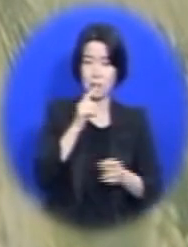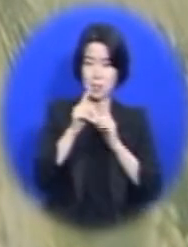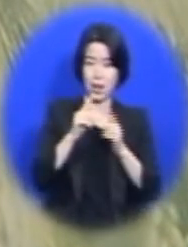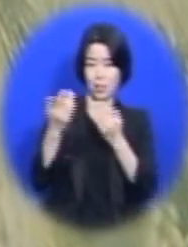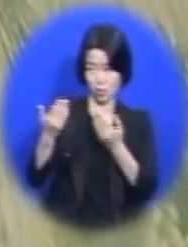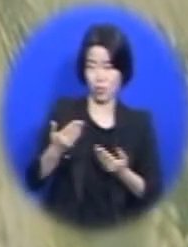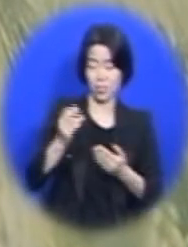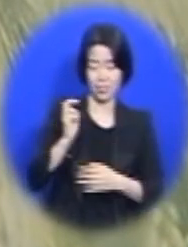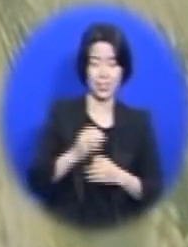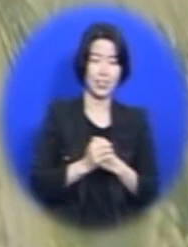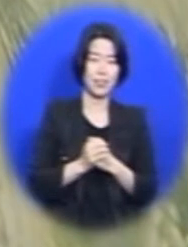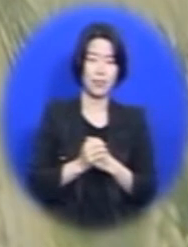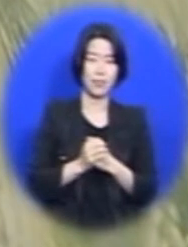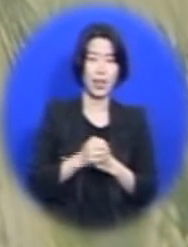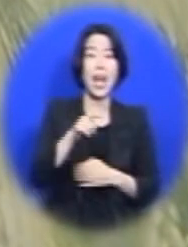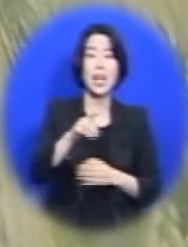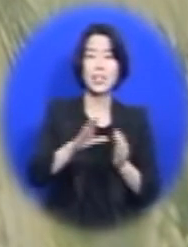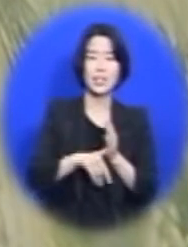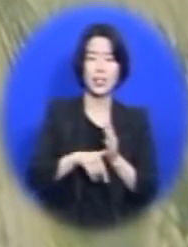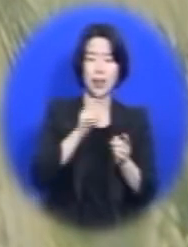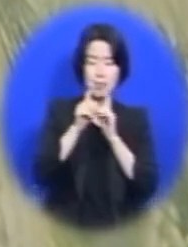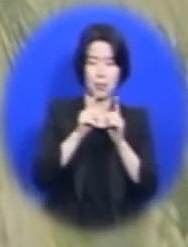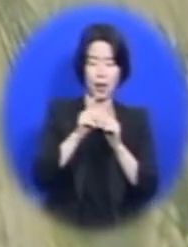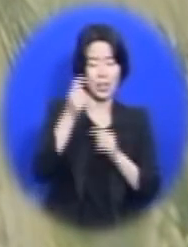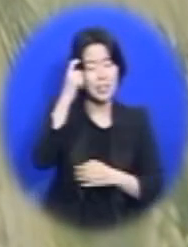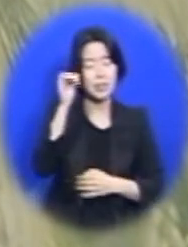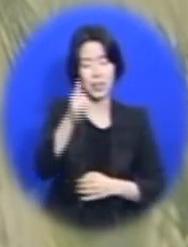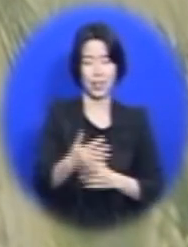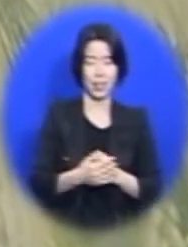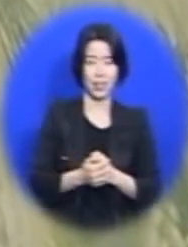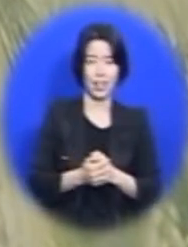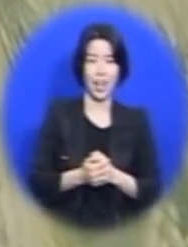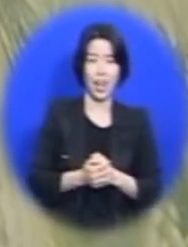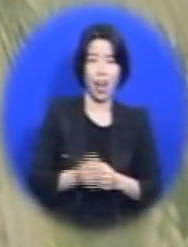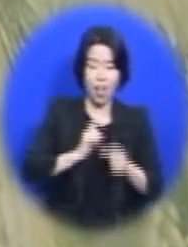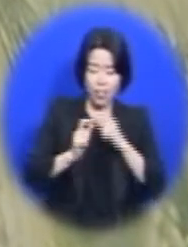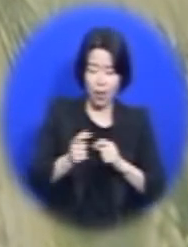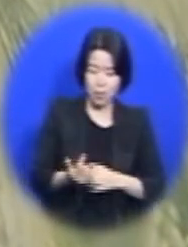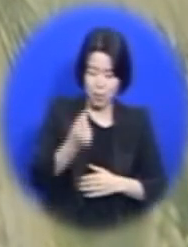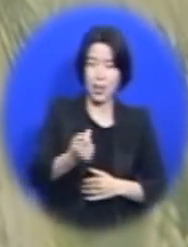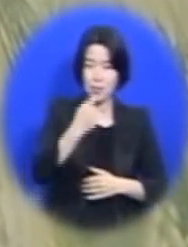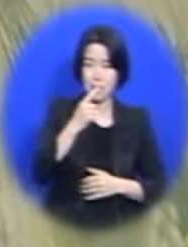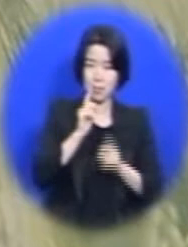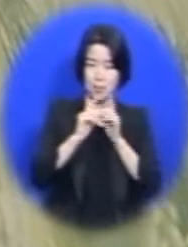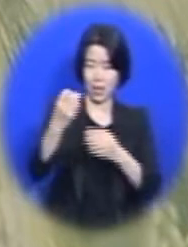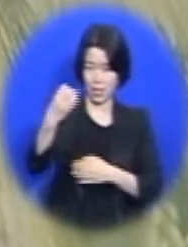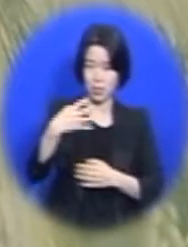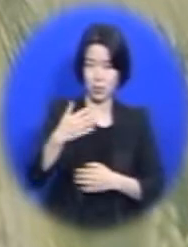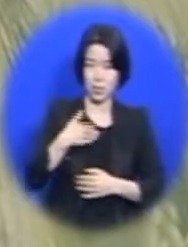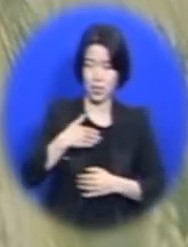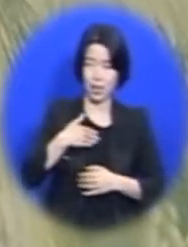비치시더라고요. 왜 그때 이야기 하시느냐 몰라. 네. 좀더 일찍 하셨으면 혹시 제